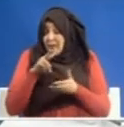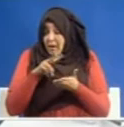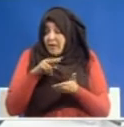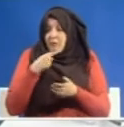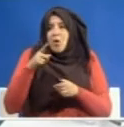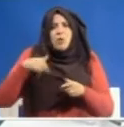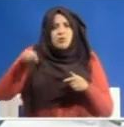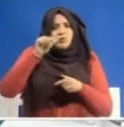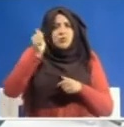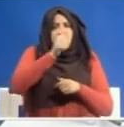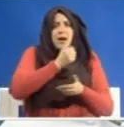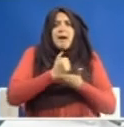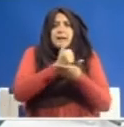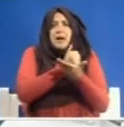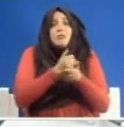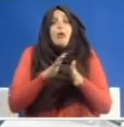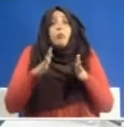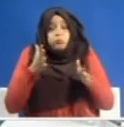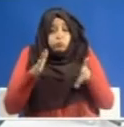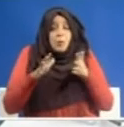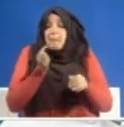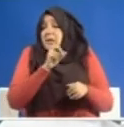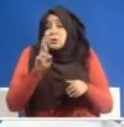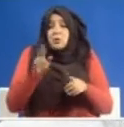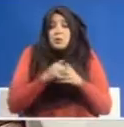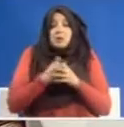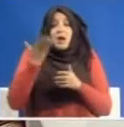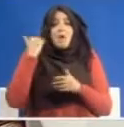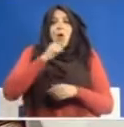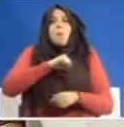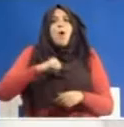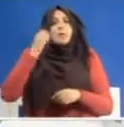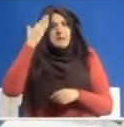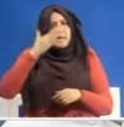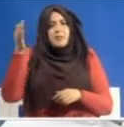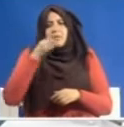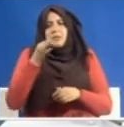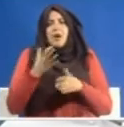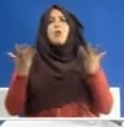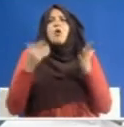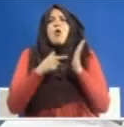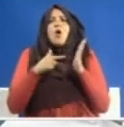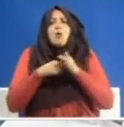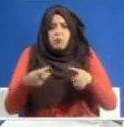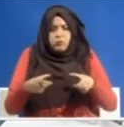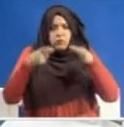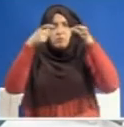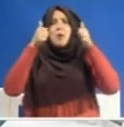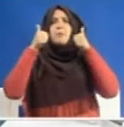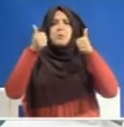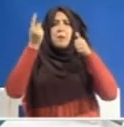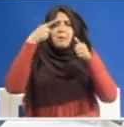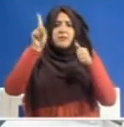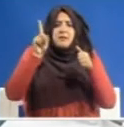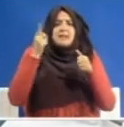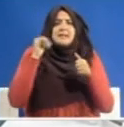جميعا. وهكذا يا ربي، نهار اللي قال الشاعر العربي زمان، قال متى يبلغ البنيان يوما تمامه إذا